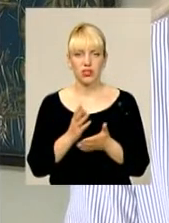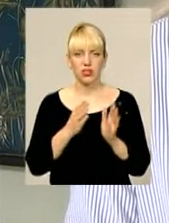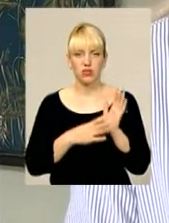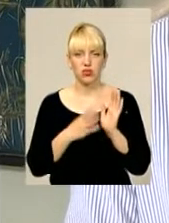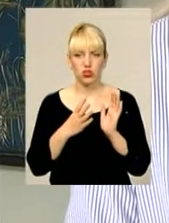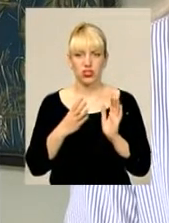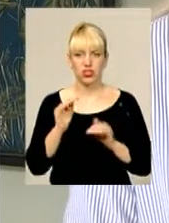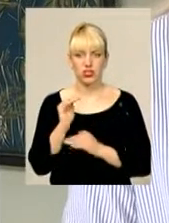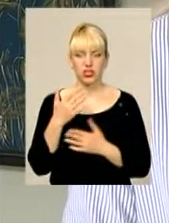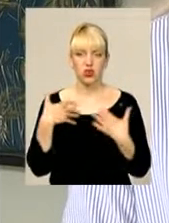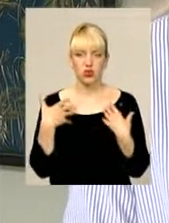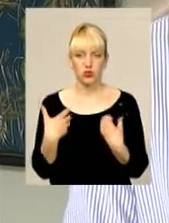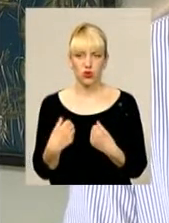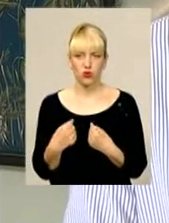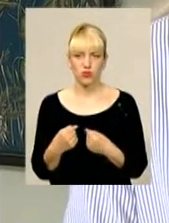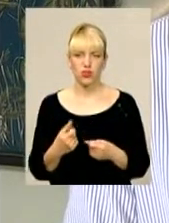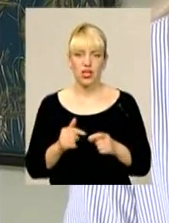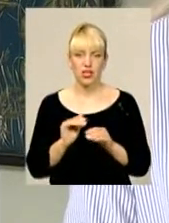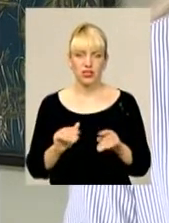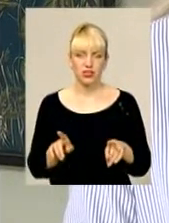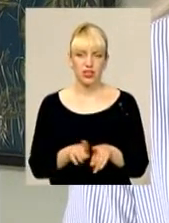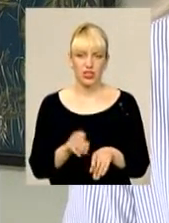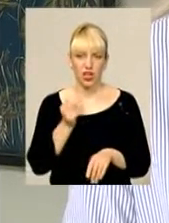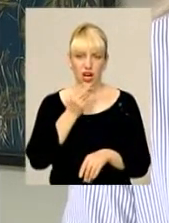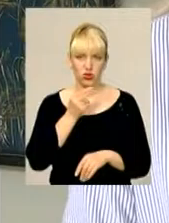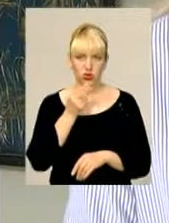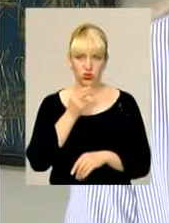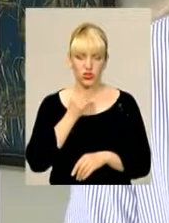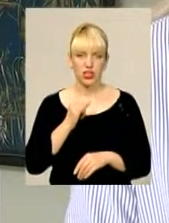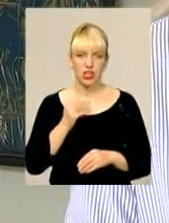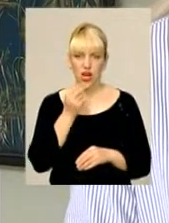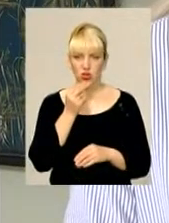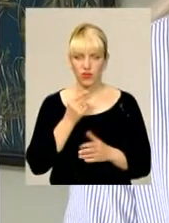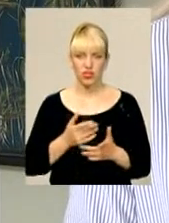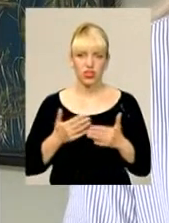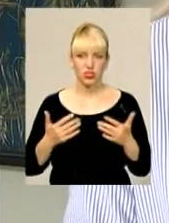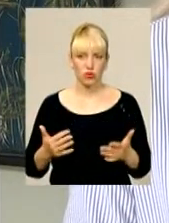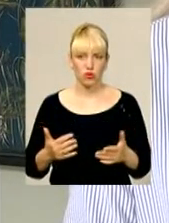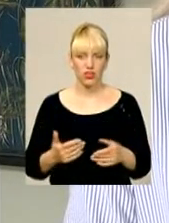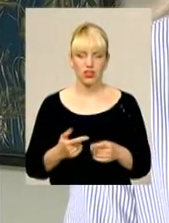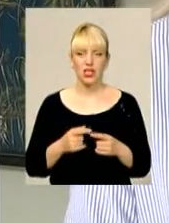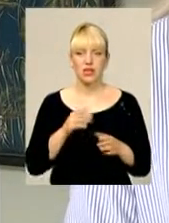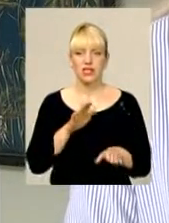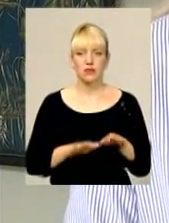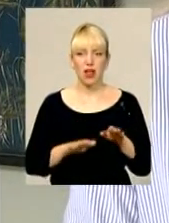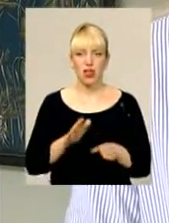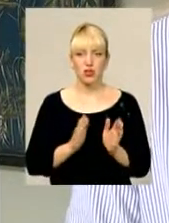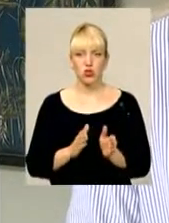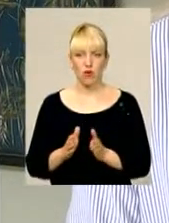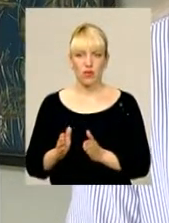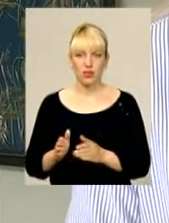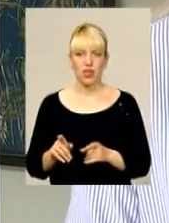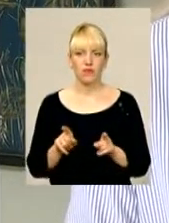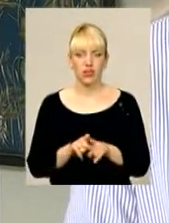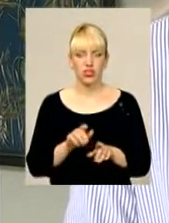дитини, оздоровлюються. Діти теж харчуються, харчування урізноманітнене, збалансоване.